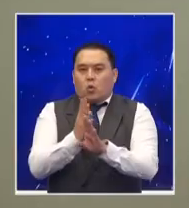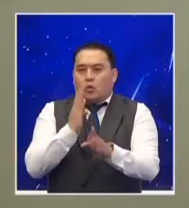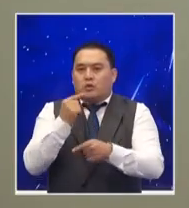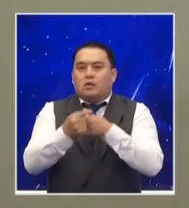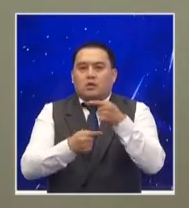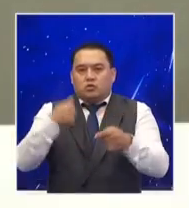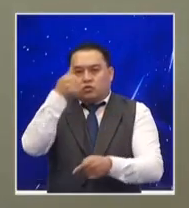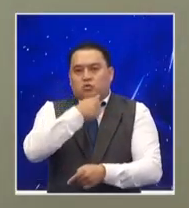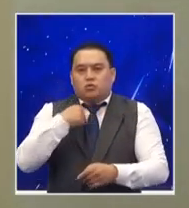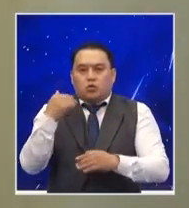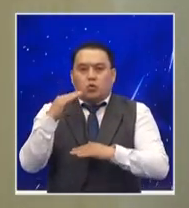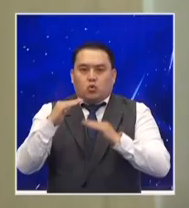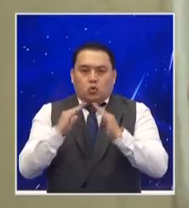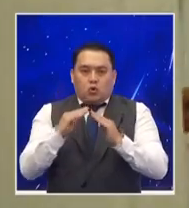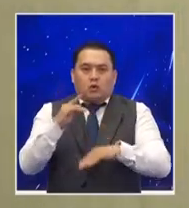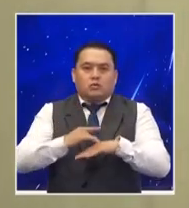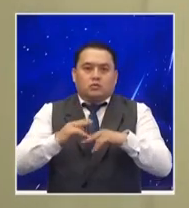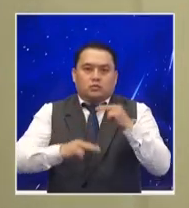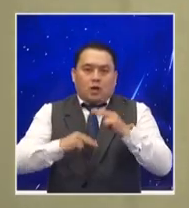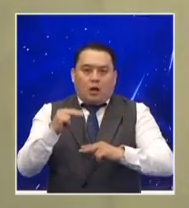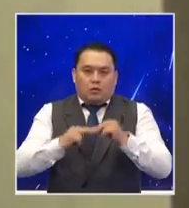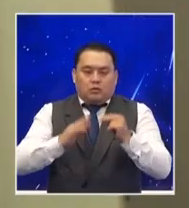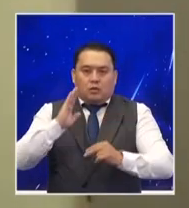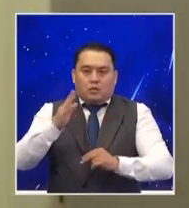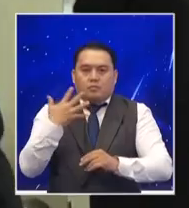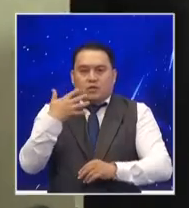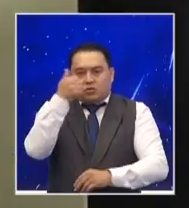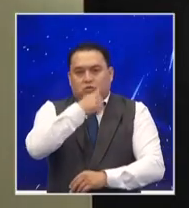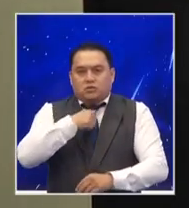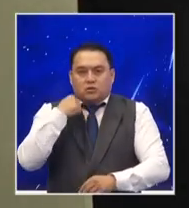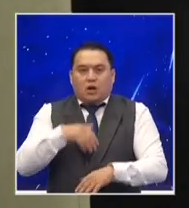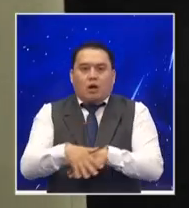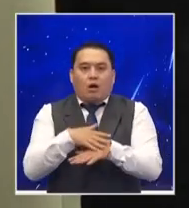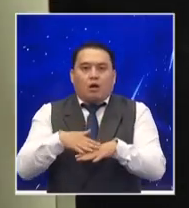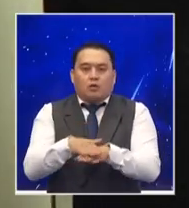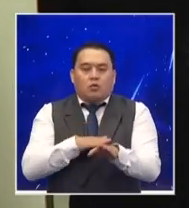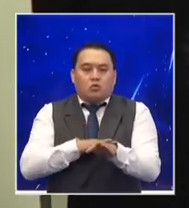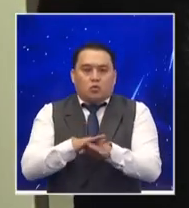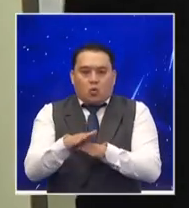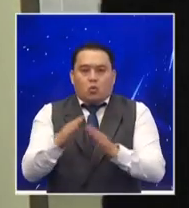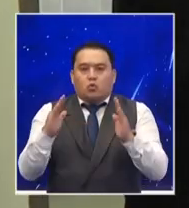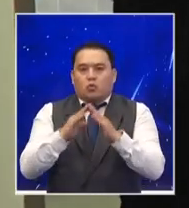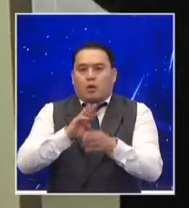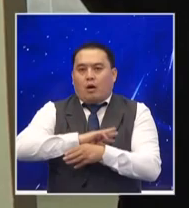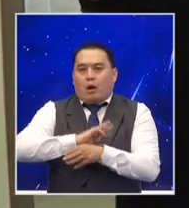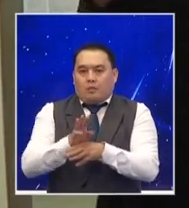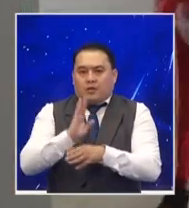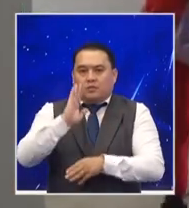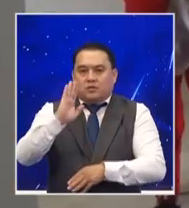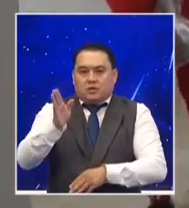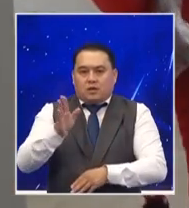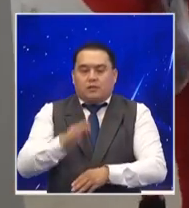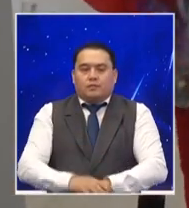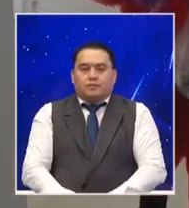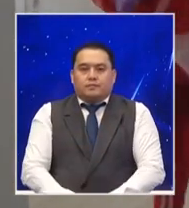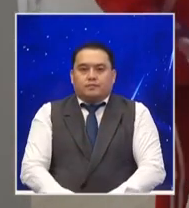жылдан бастап тұрғын үйлер салынбақ. Осылайша алдағы 5 жылда жергілікті халық толығымен баспанамен қамтамасыз етілмек.